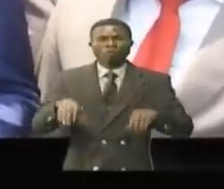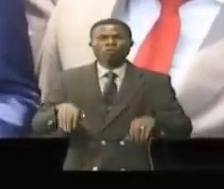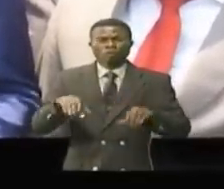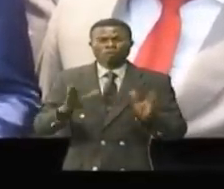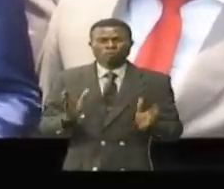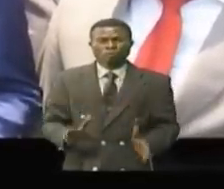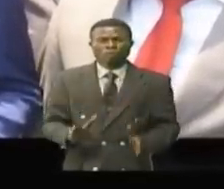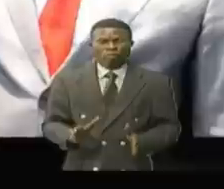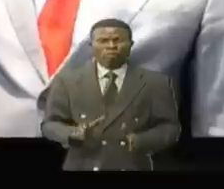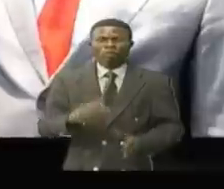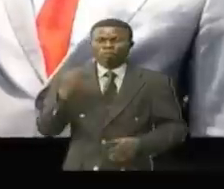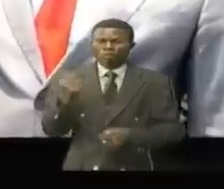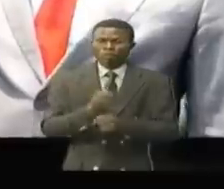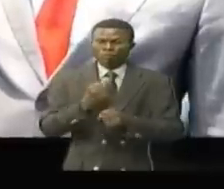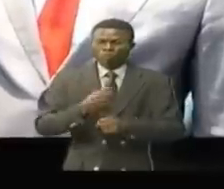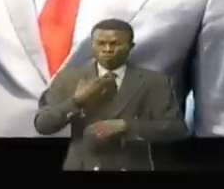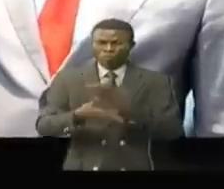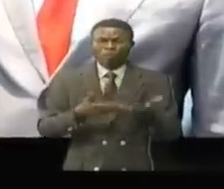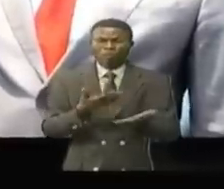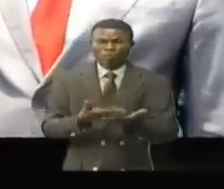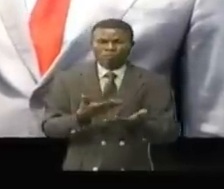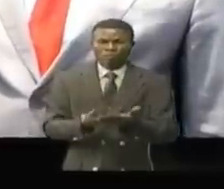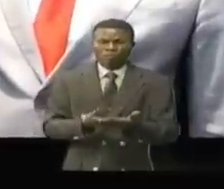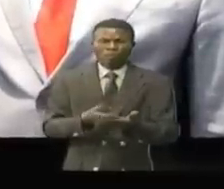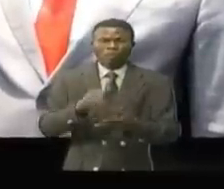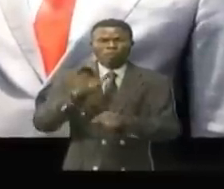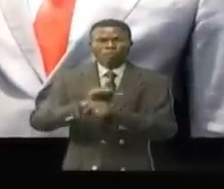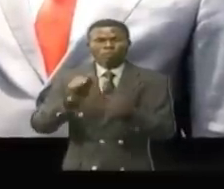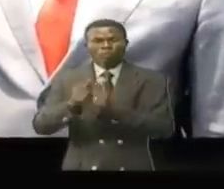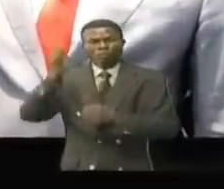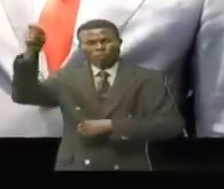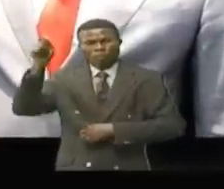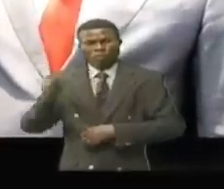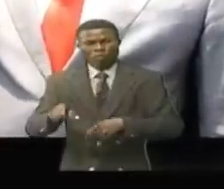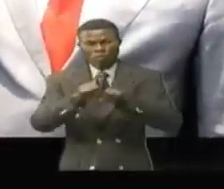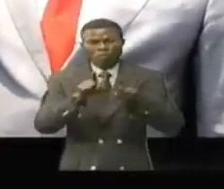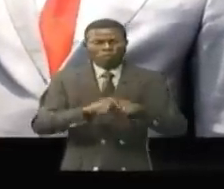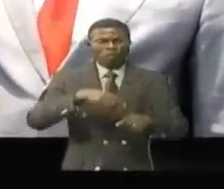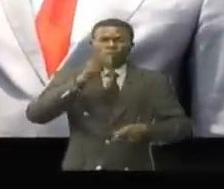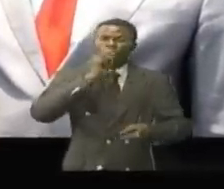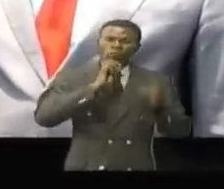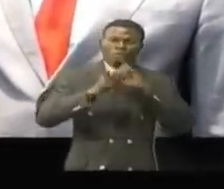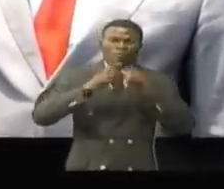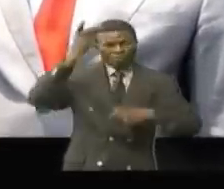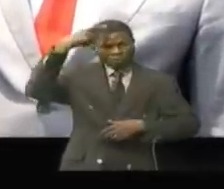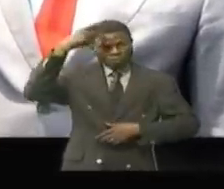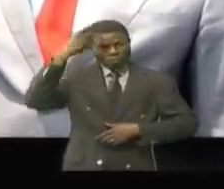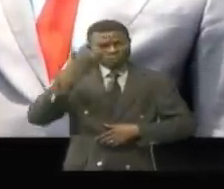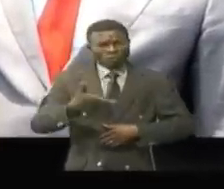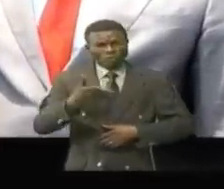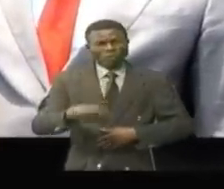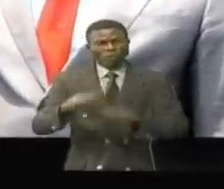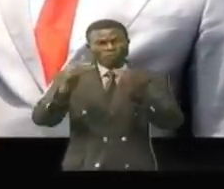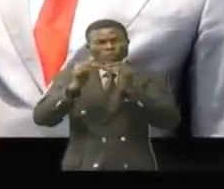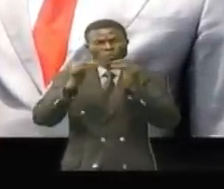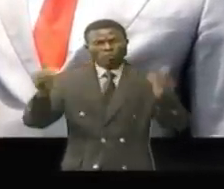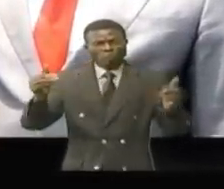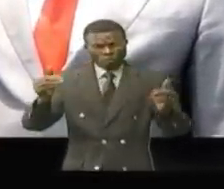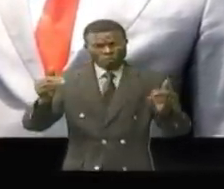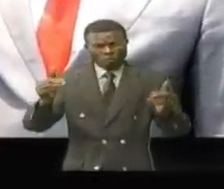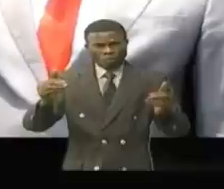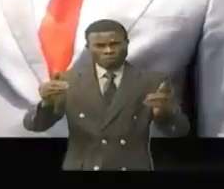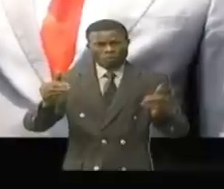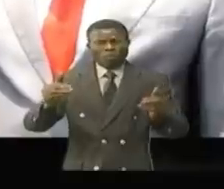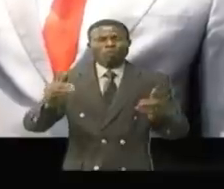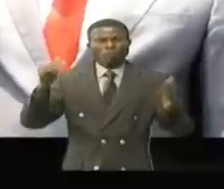pour les efforts consentis, tant sur les plans militaires que diplomatiques, en vue de ramener la paix mise à mal par le